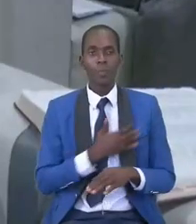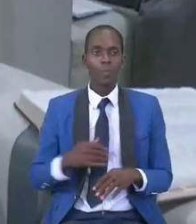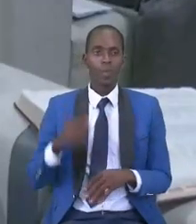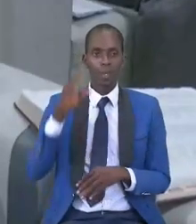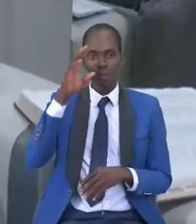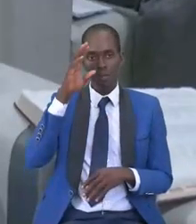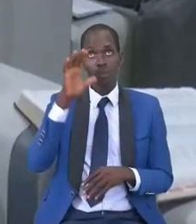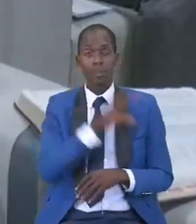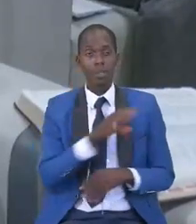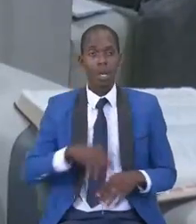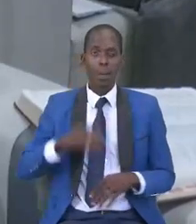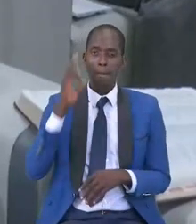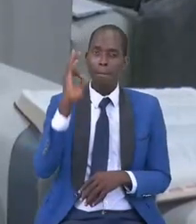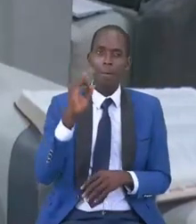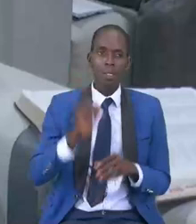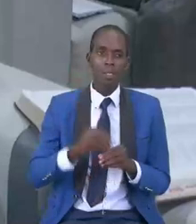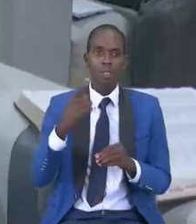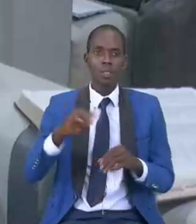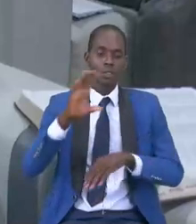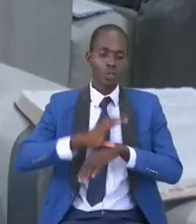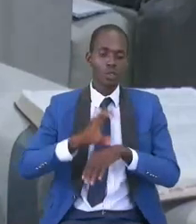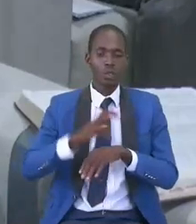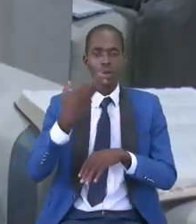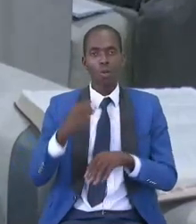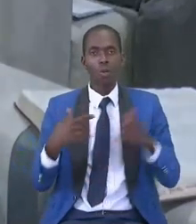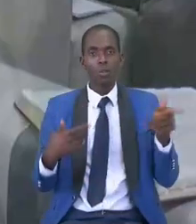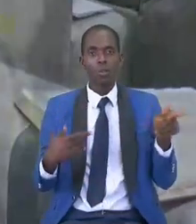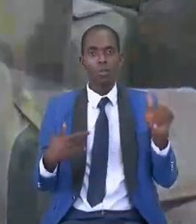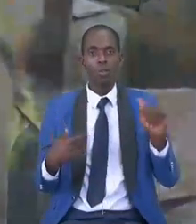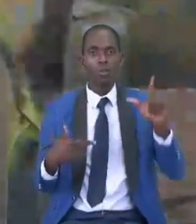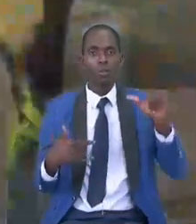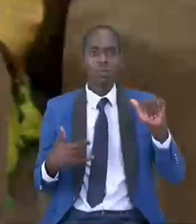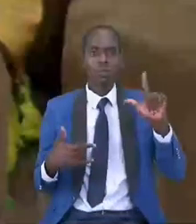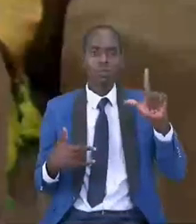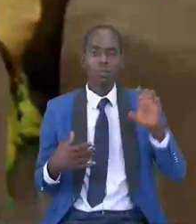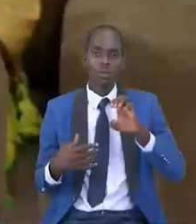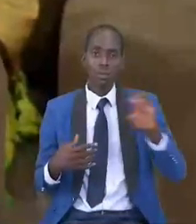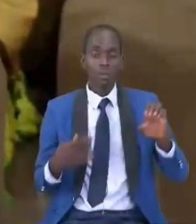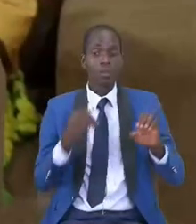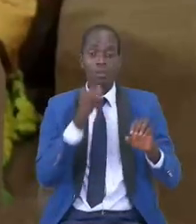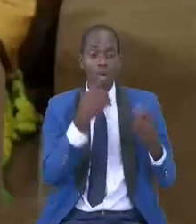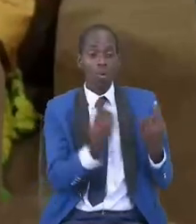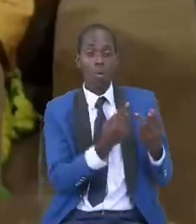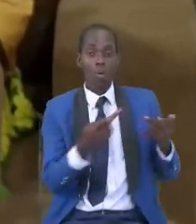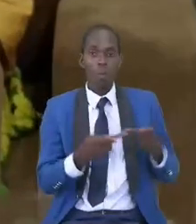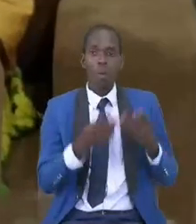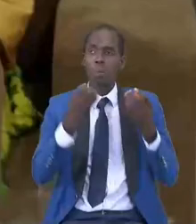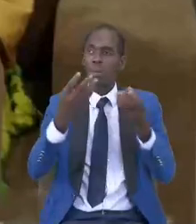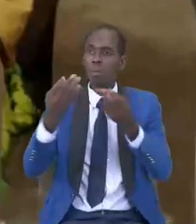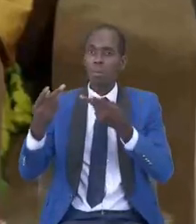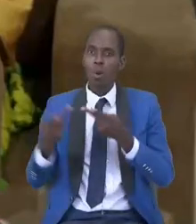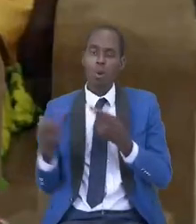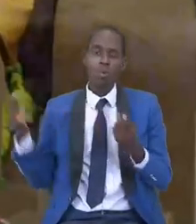Verset 44, et il prêchait dans les synagogues de la Galilée. Pas seulement en un lieu, il est allé de lieu en lieu, jusqu'à